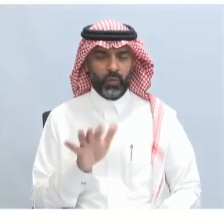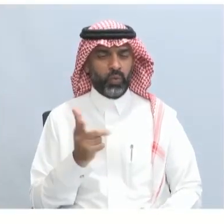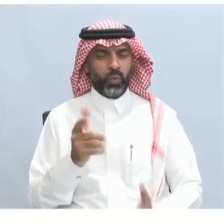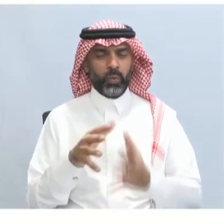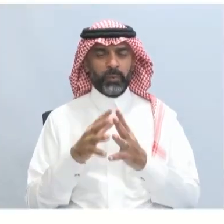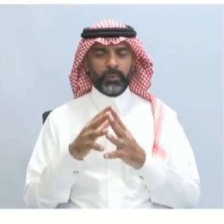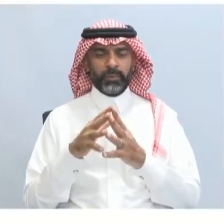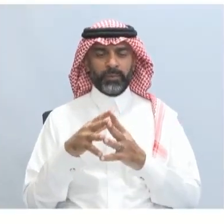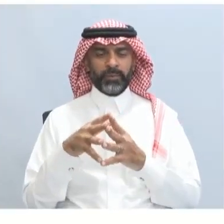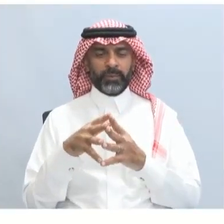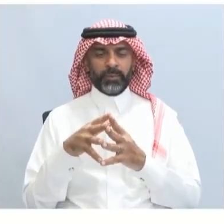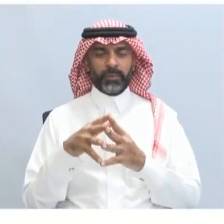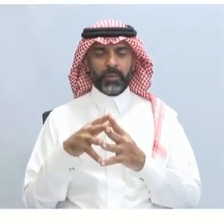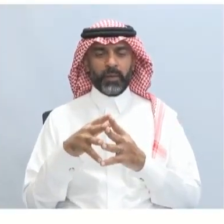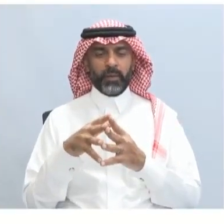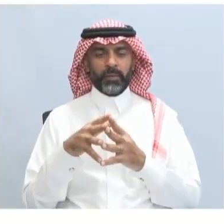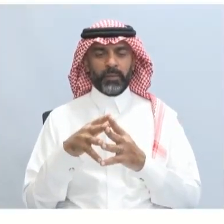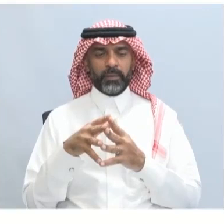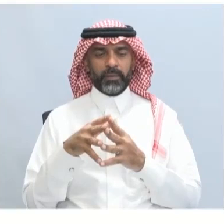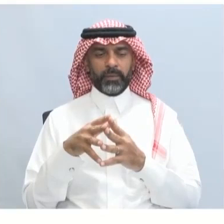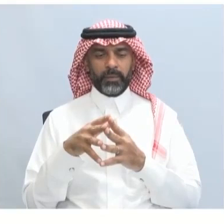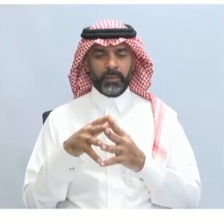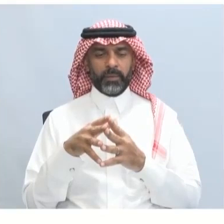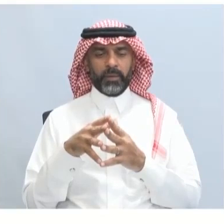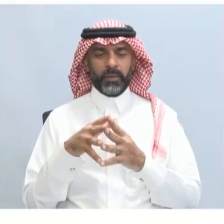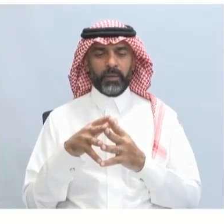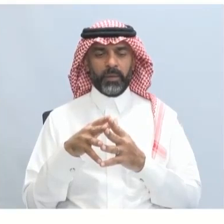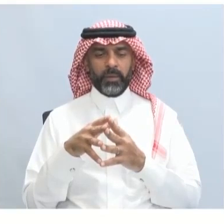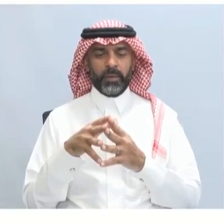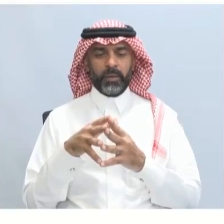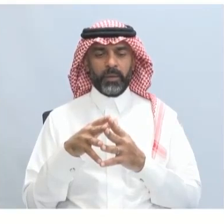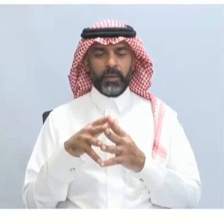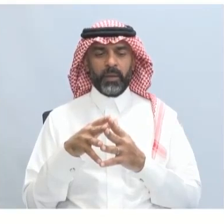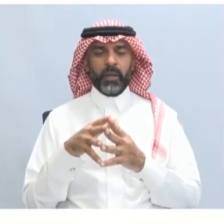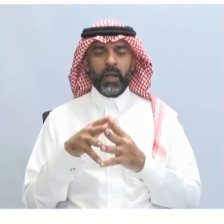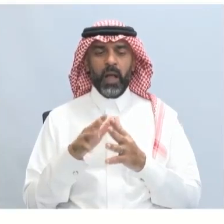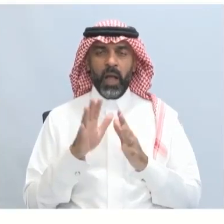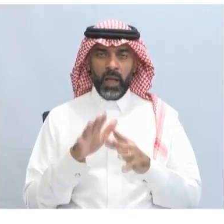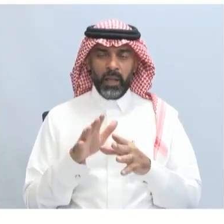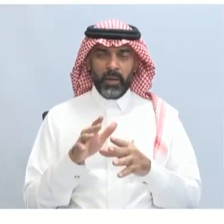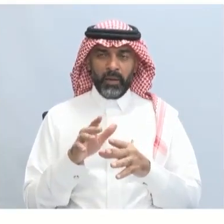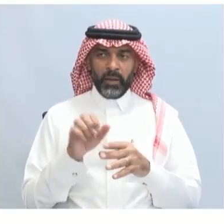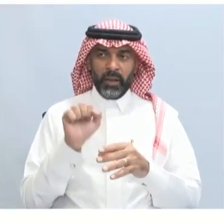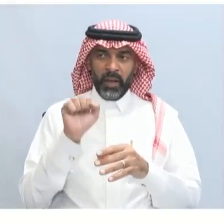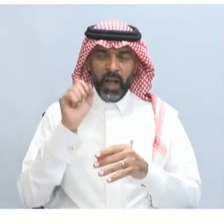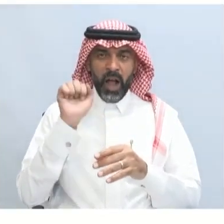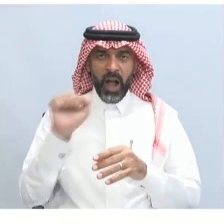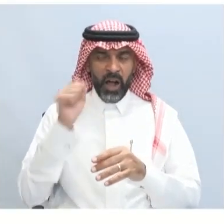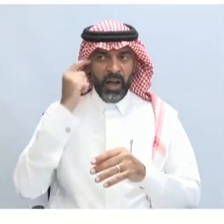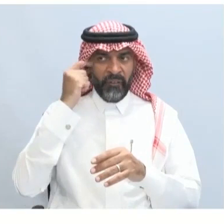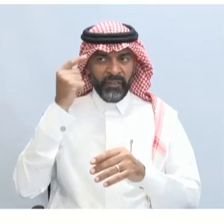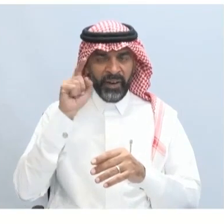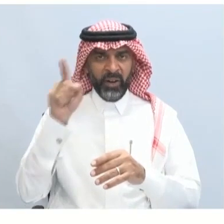محل الحق الفكري عند تاليف كتاب ما هذا كمثال ايضا هو محتوى الكتاب فاذا محل الحق اين